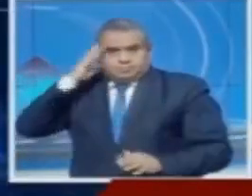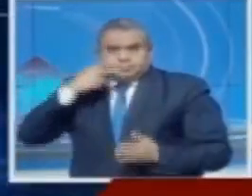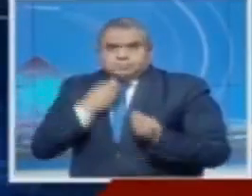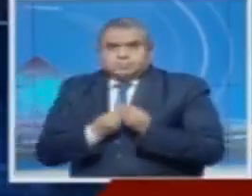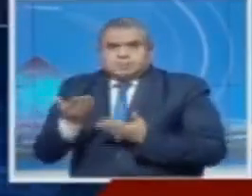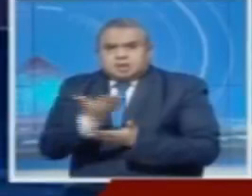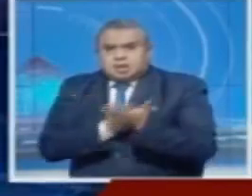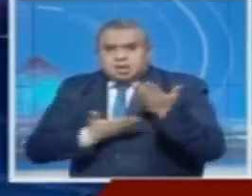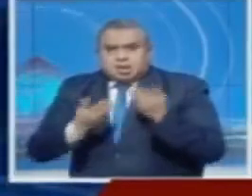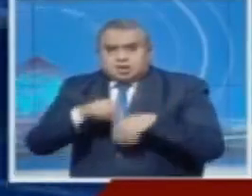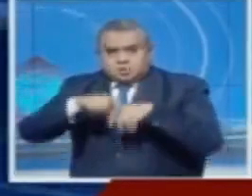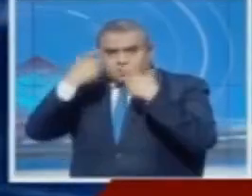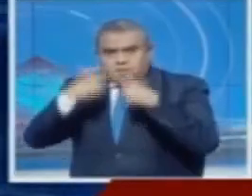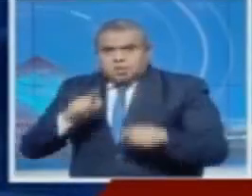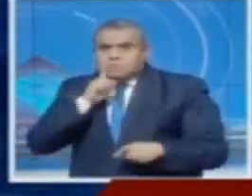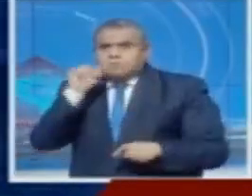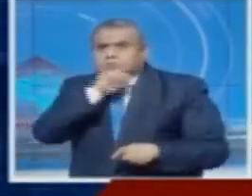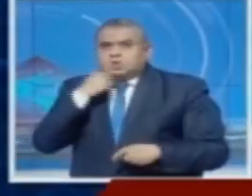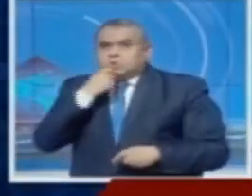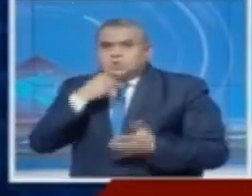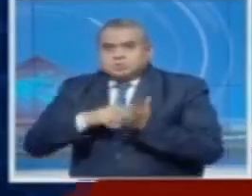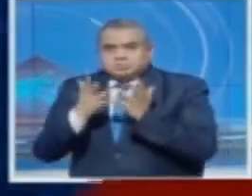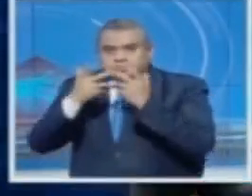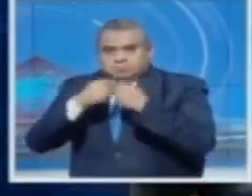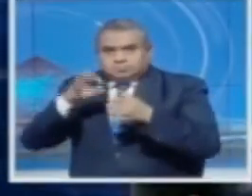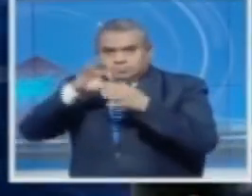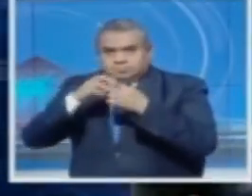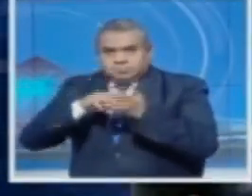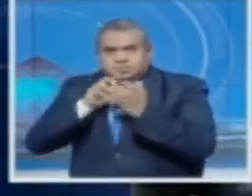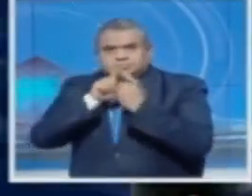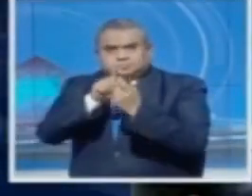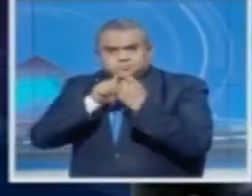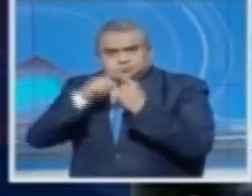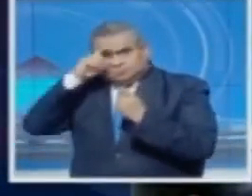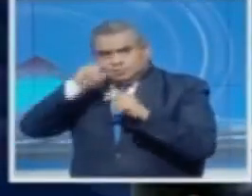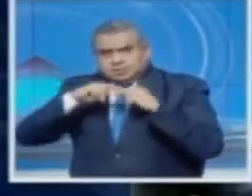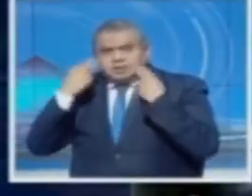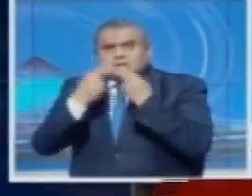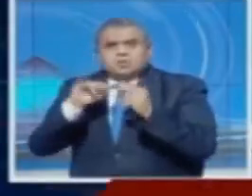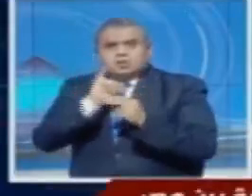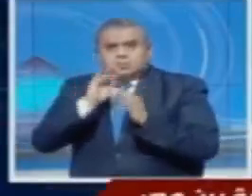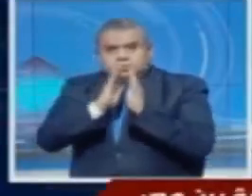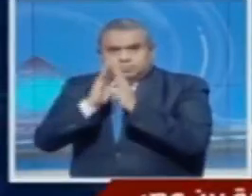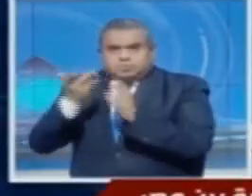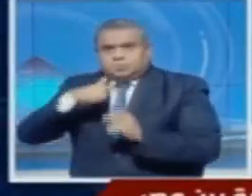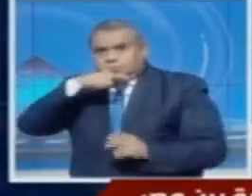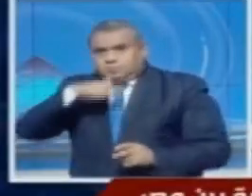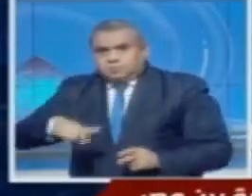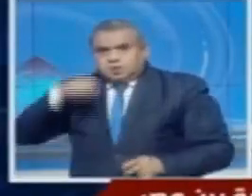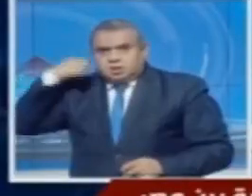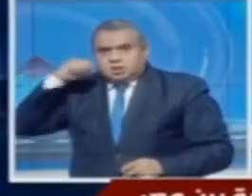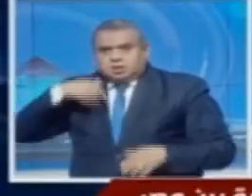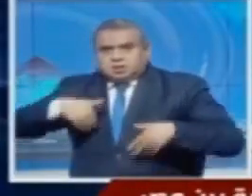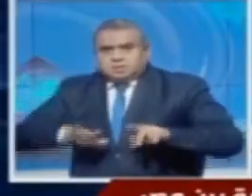في الجوار الإقليمي المتوسطي والتنسيق المشترك في التصدي للتحديات الإقليمية والدولية. من جانبه